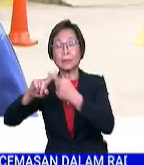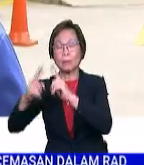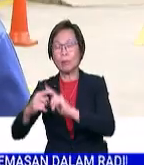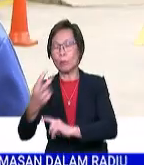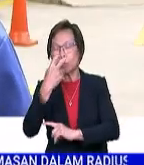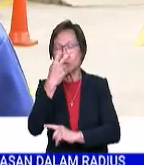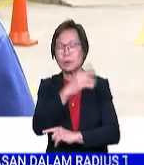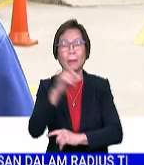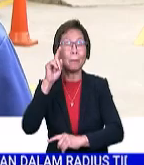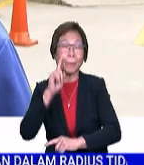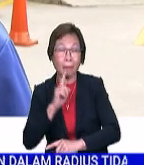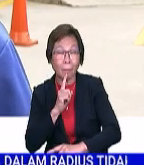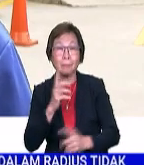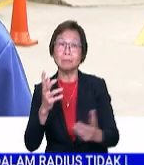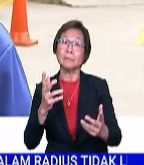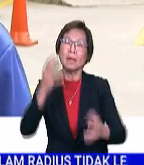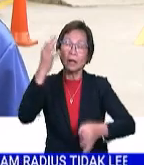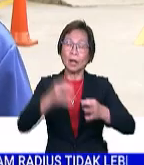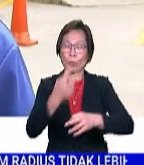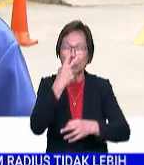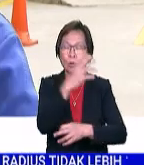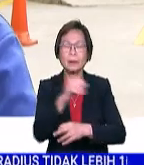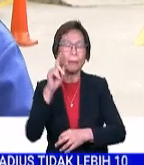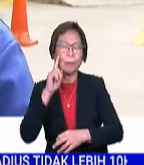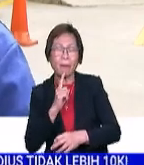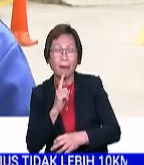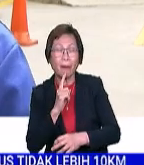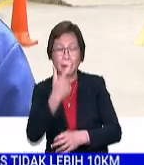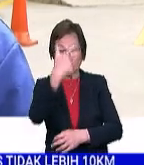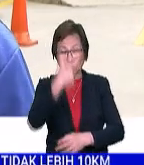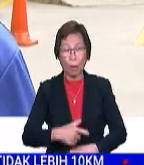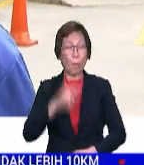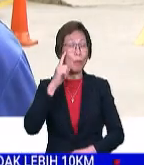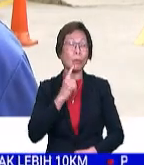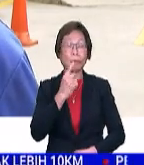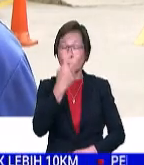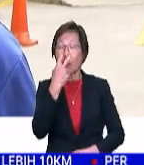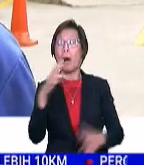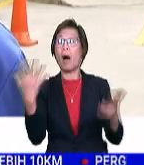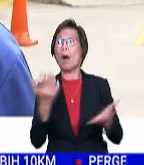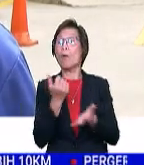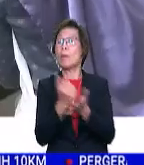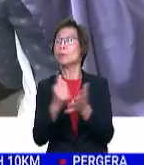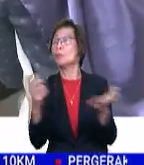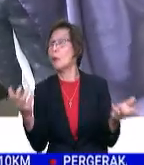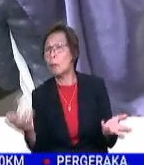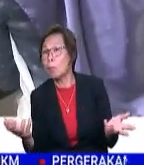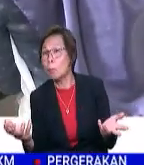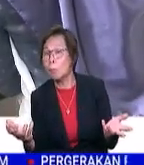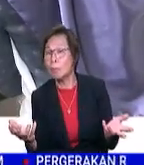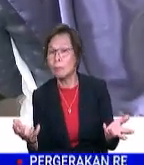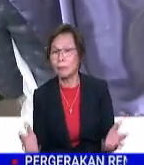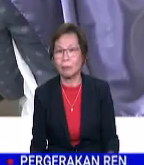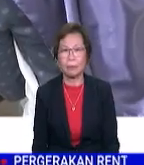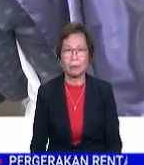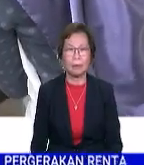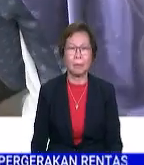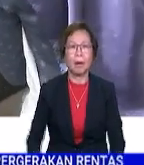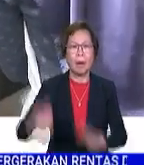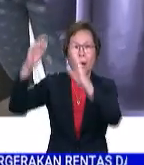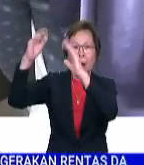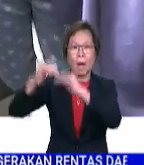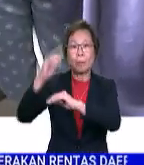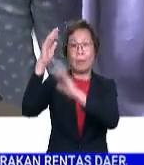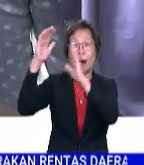buta dan pekak. Jadi kalau dia buta dan pekak dalam seorang, bagaimana kita nak membantu mereka? Beliau